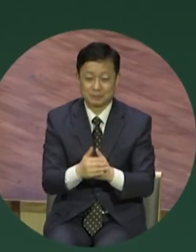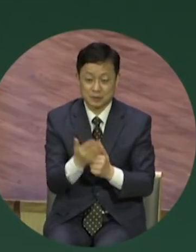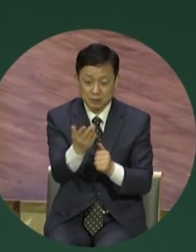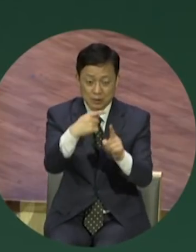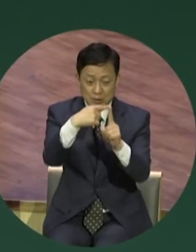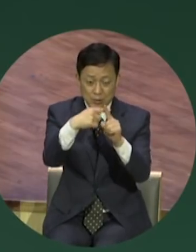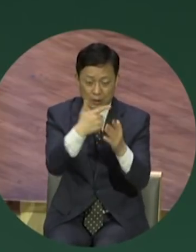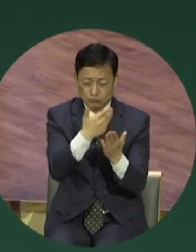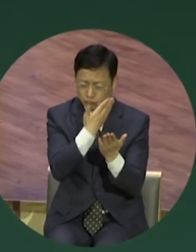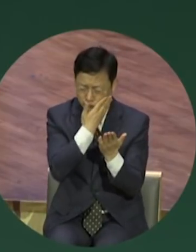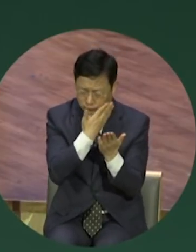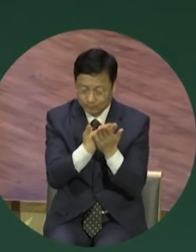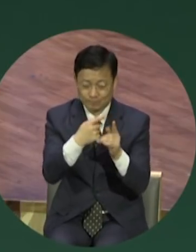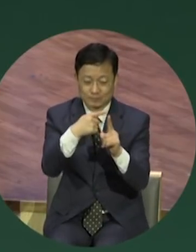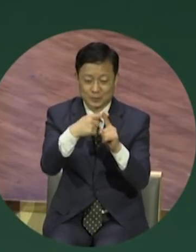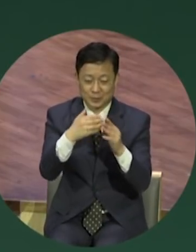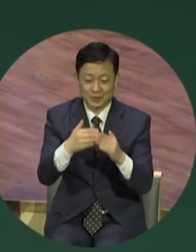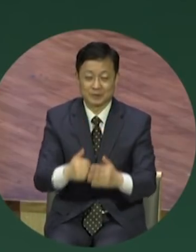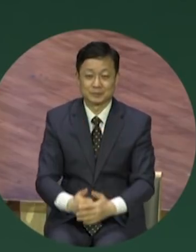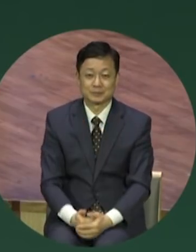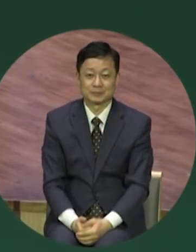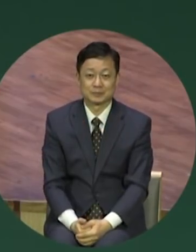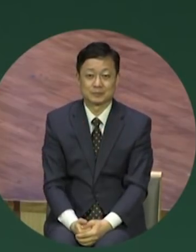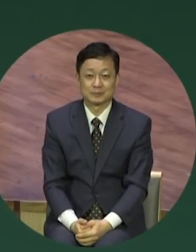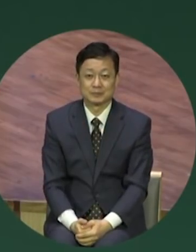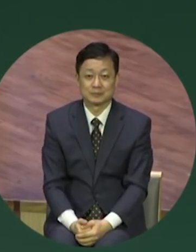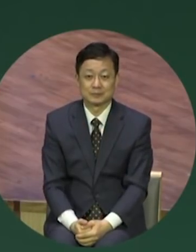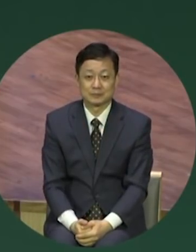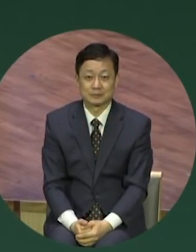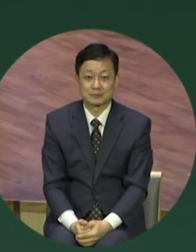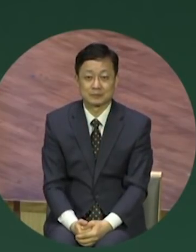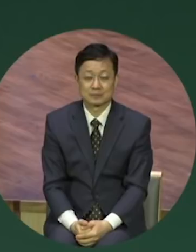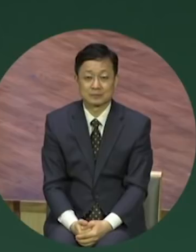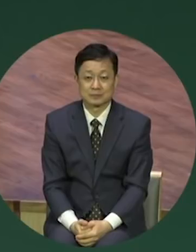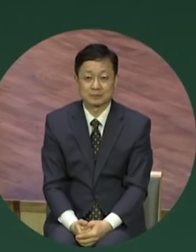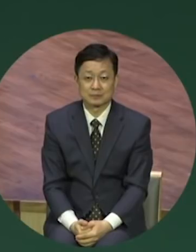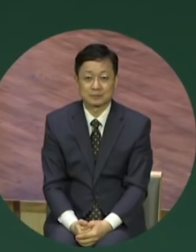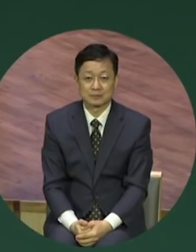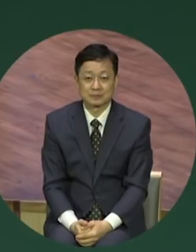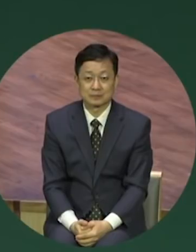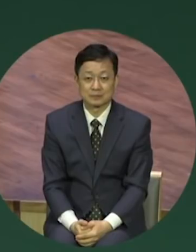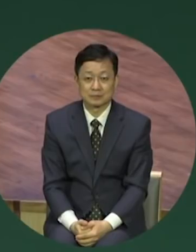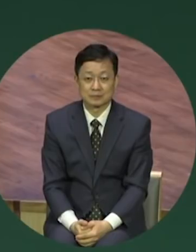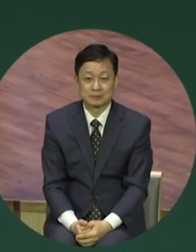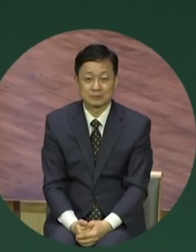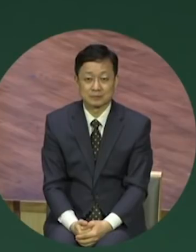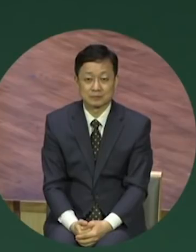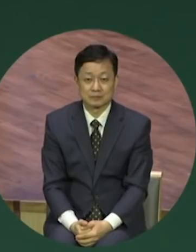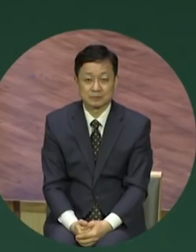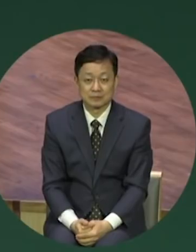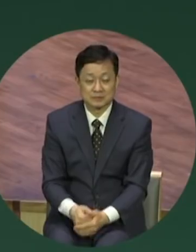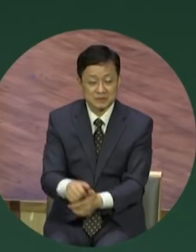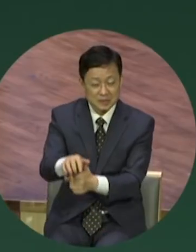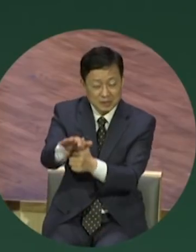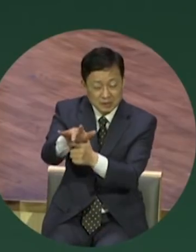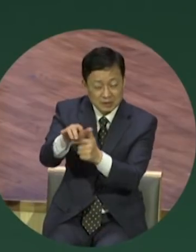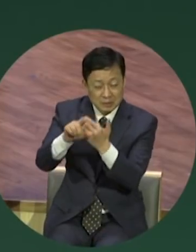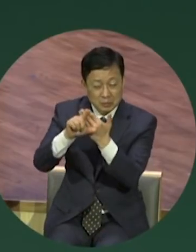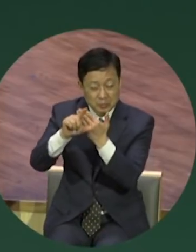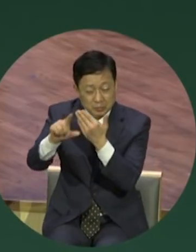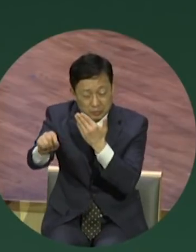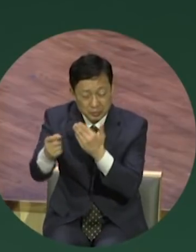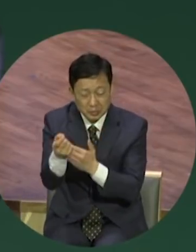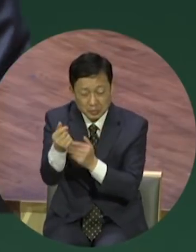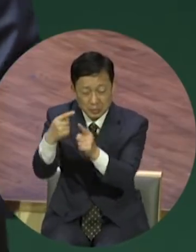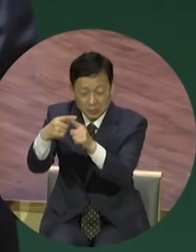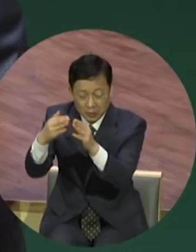교회 소중해요. Your church is also very valuable. 여러분 저 변두리 있는 교회 예원교회 똑같이 다 소중해요. All the